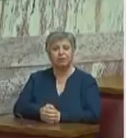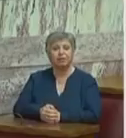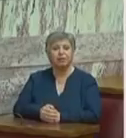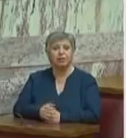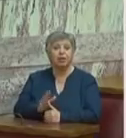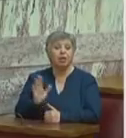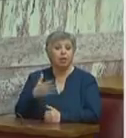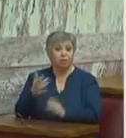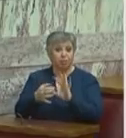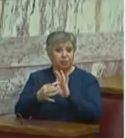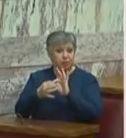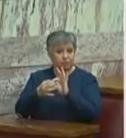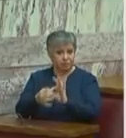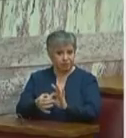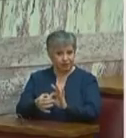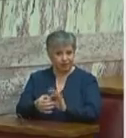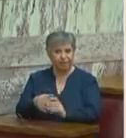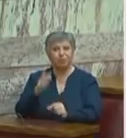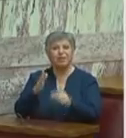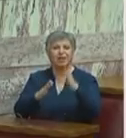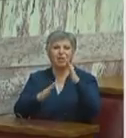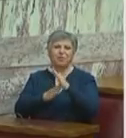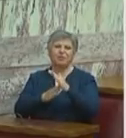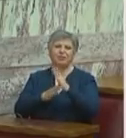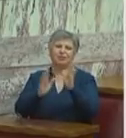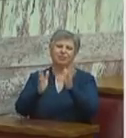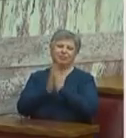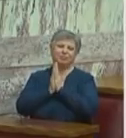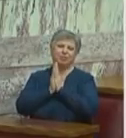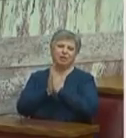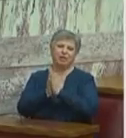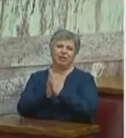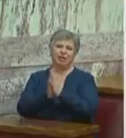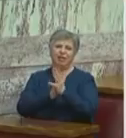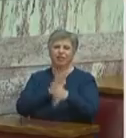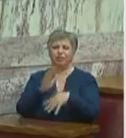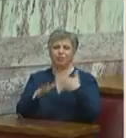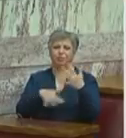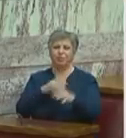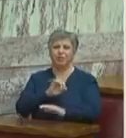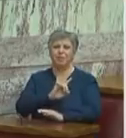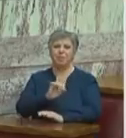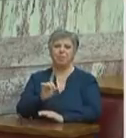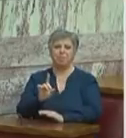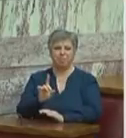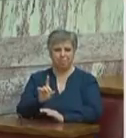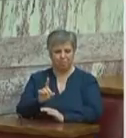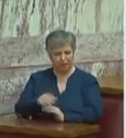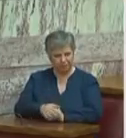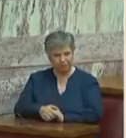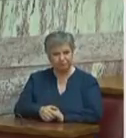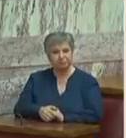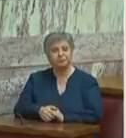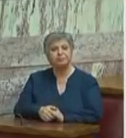Εντάξει. Τα γνωρίζω καθένας. Ακούστε. Και άλλοι τηρήσανε ακούστε. Ευλαβικά τους χρόνους. Αλίμονο. Αυτό το οποίο θα συμβεί τώρα είναι πάρα